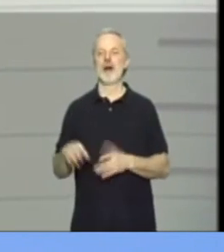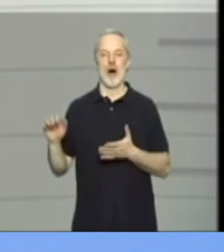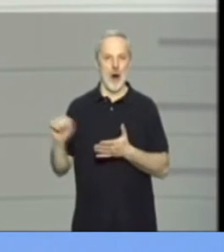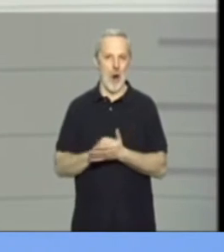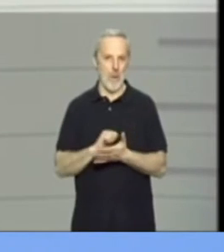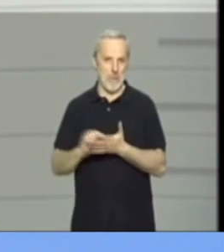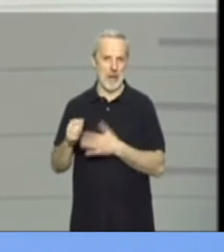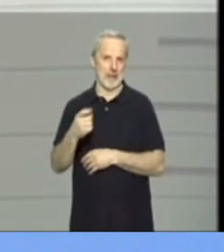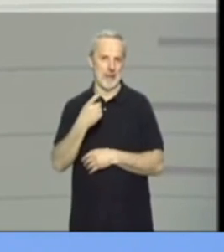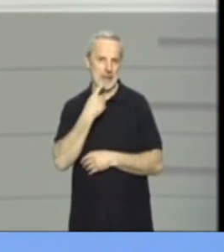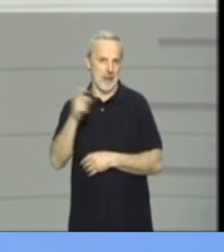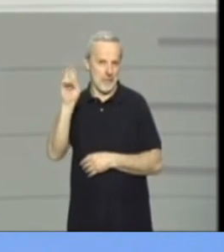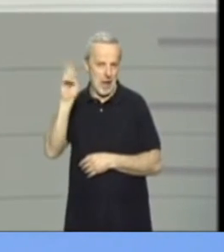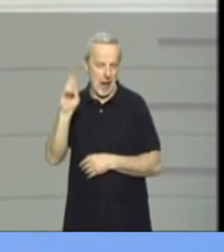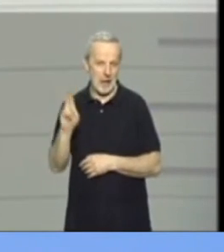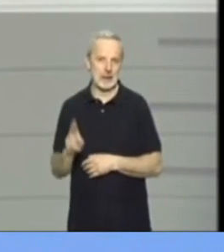Opět chce